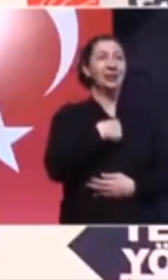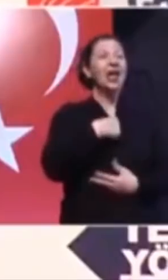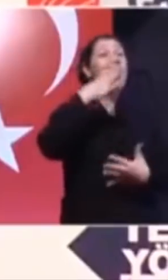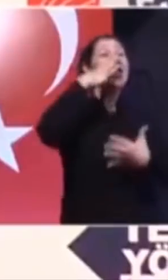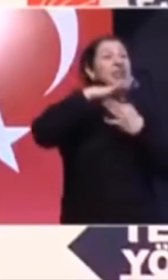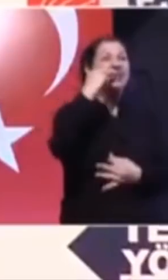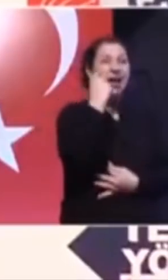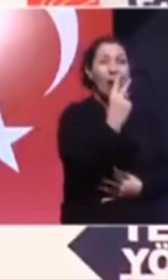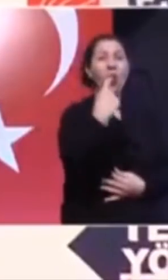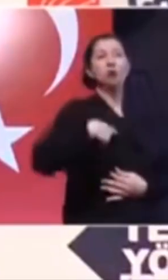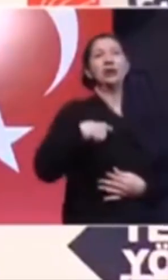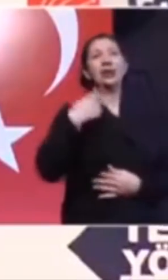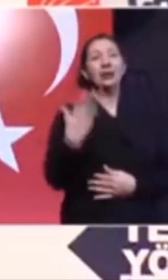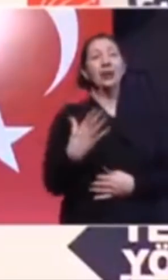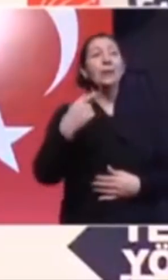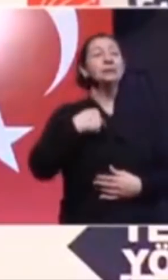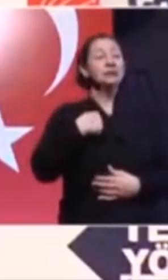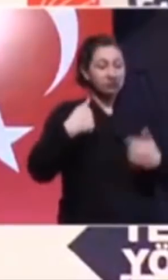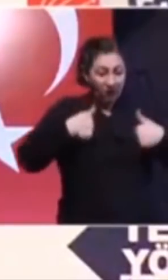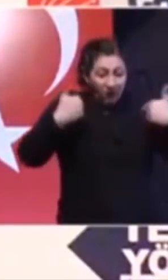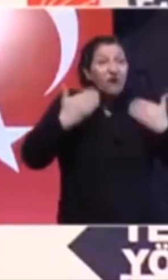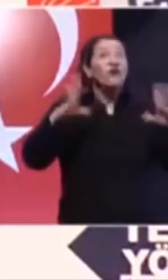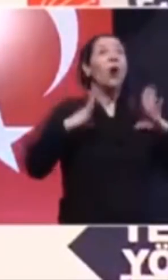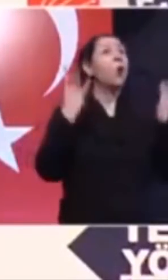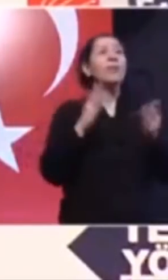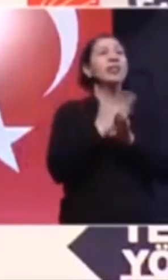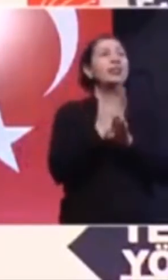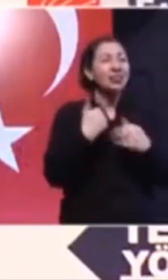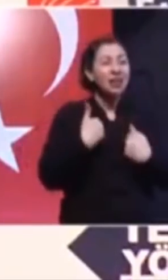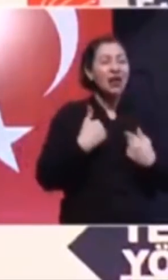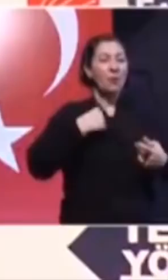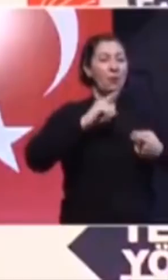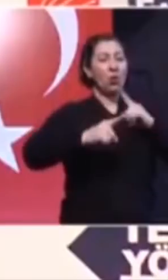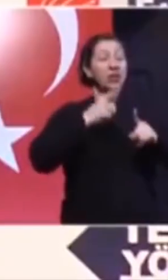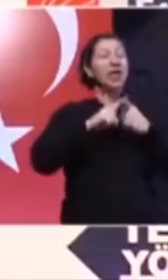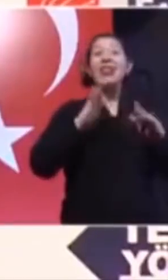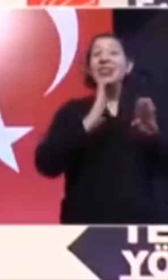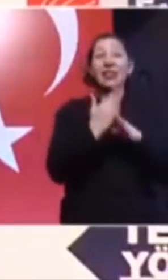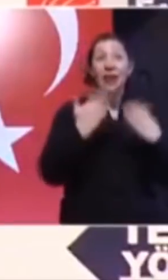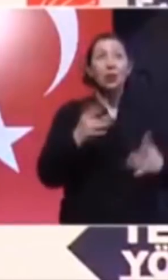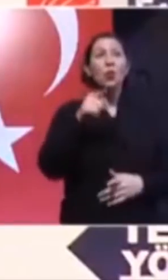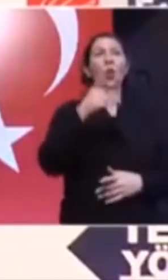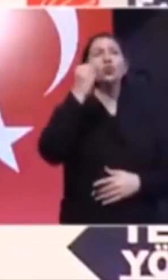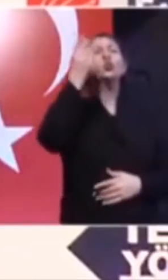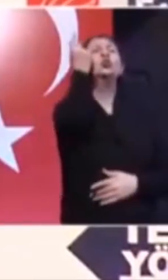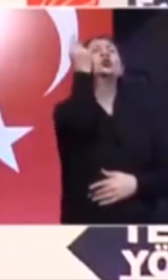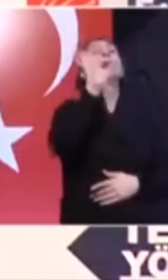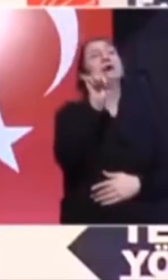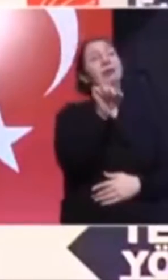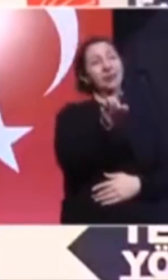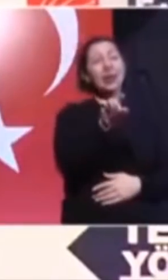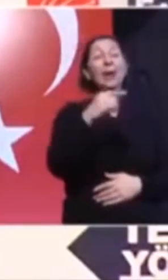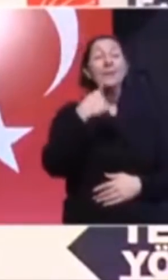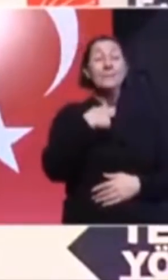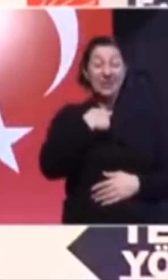insana özendir. Bizim varlık hedefimizin, siyaset yapma amacımızın bu olduğunu unutmamalıyız.